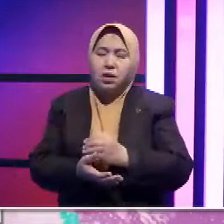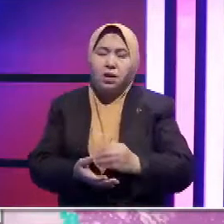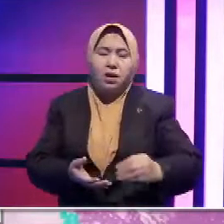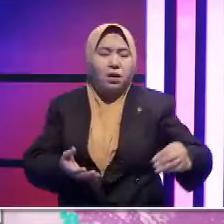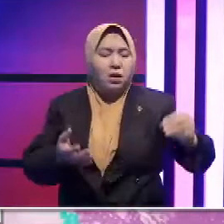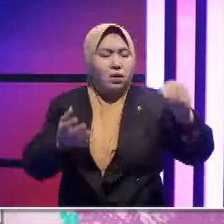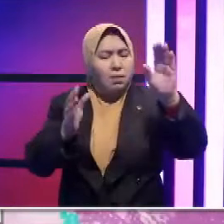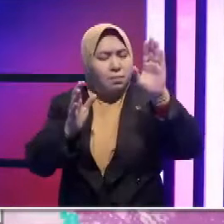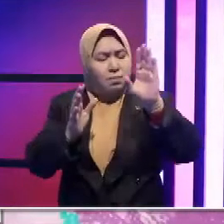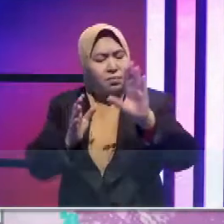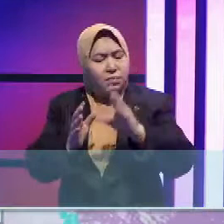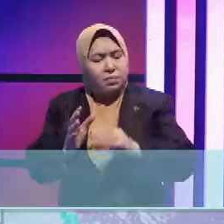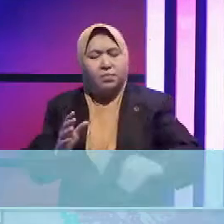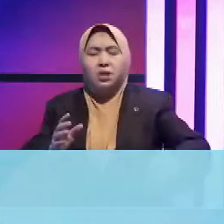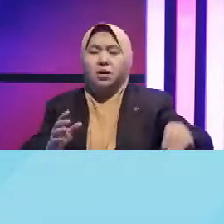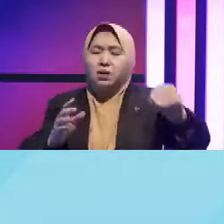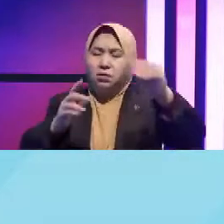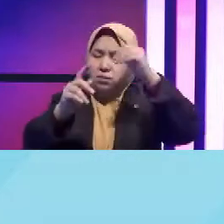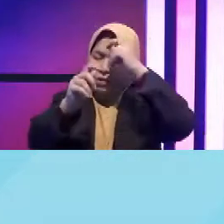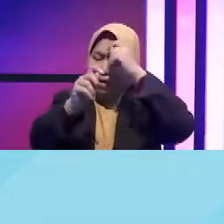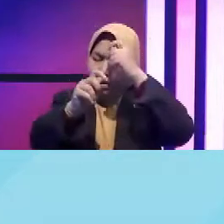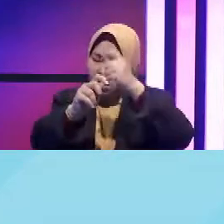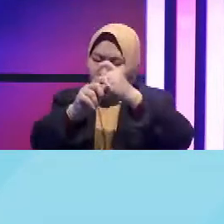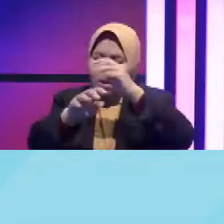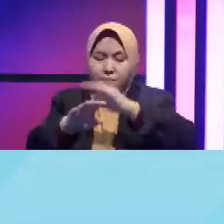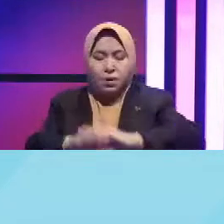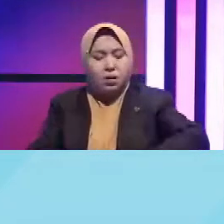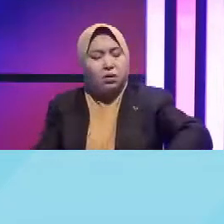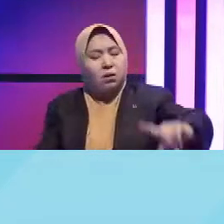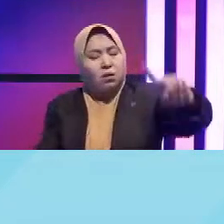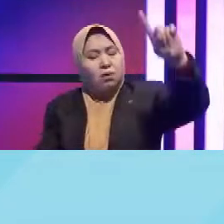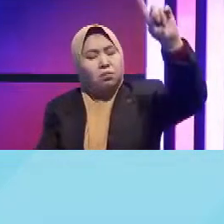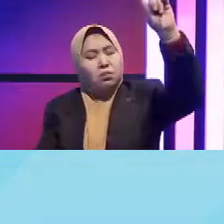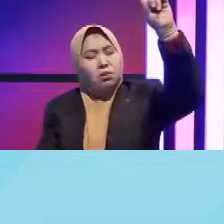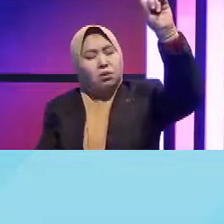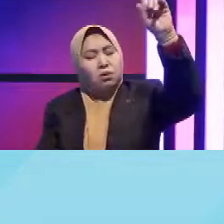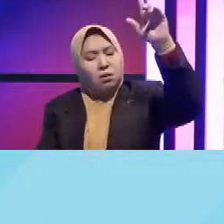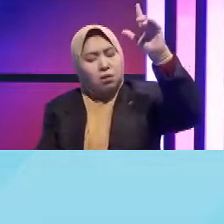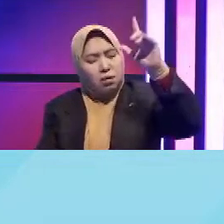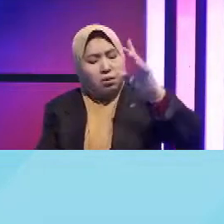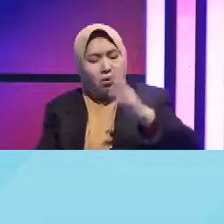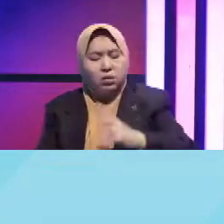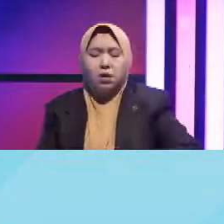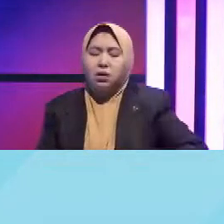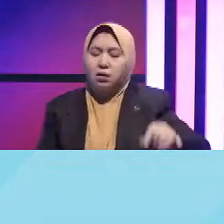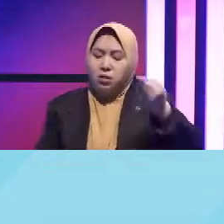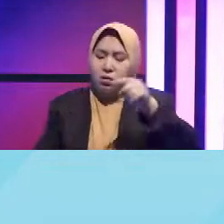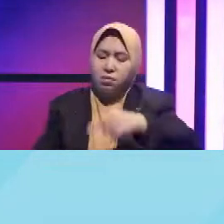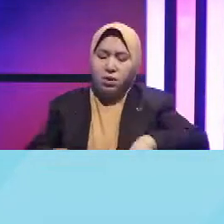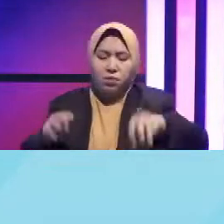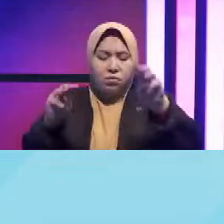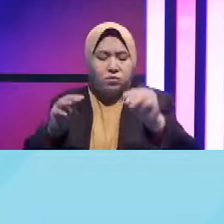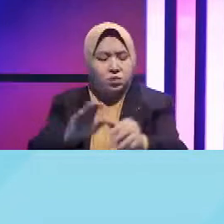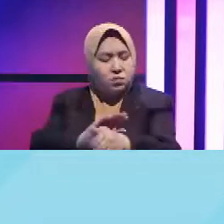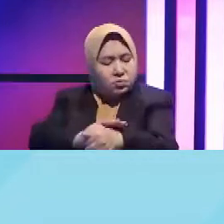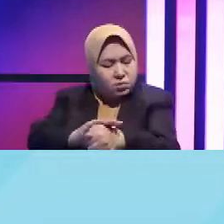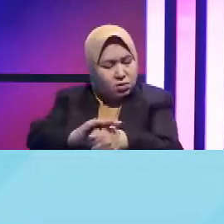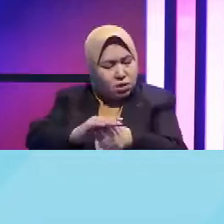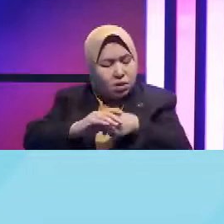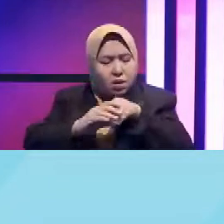واتق الله وتخفي في نفسك ما الله مبديه